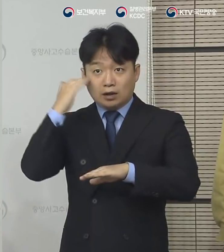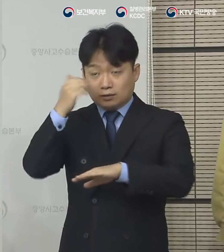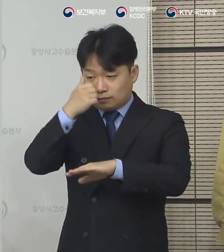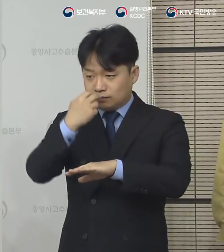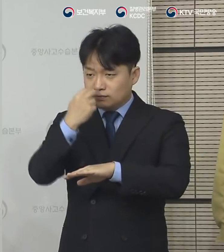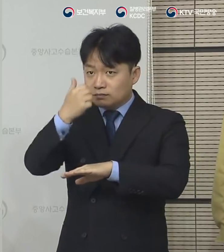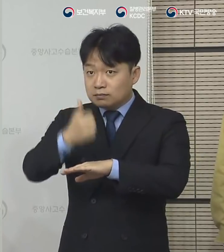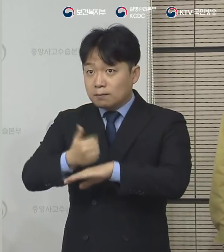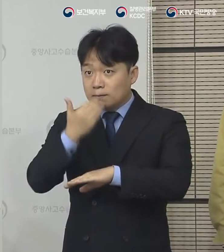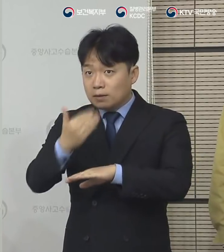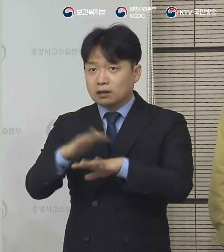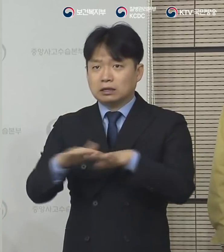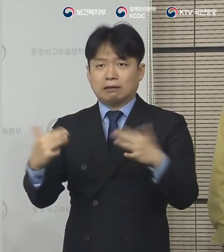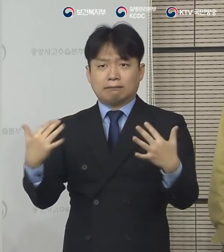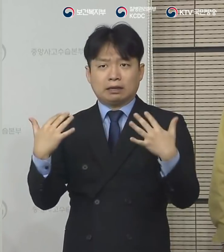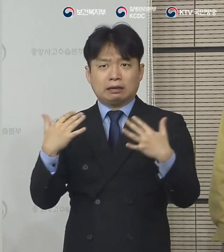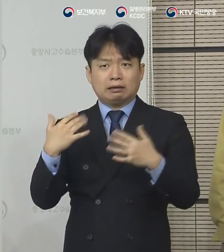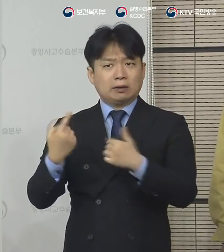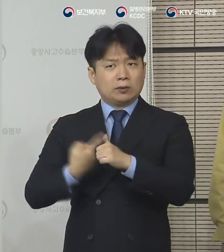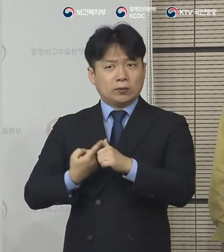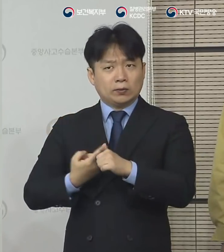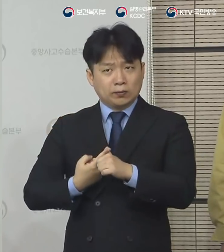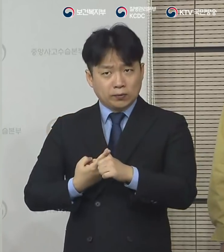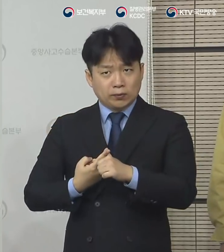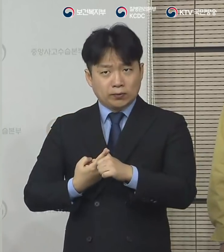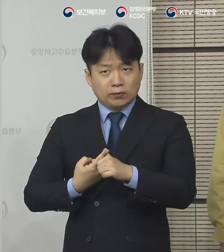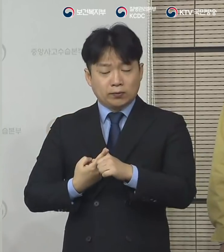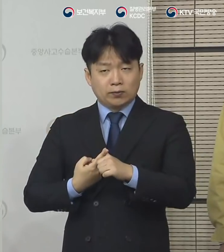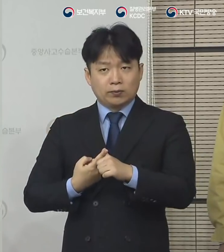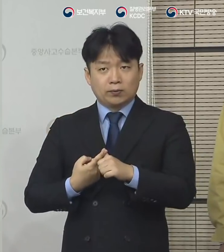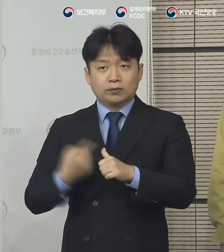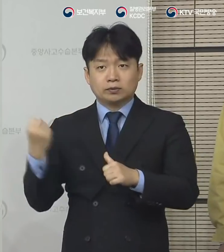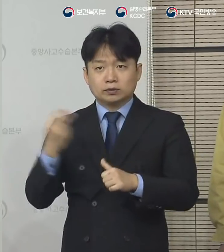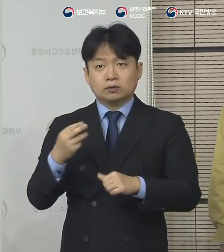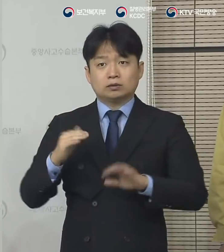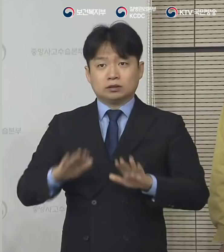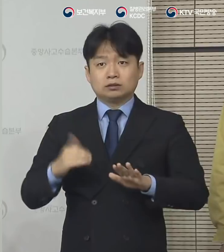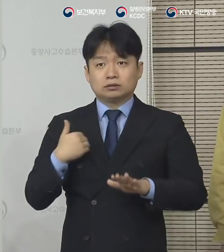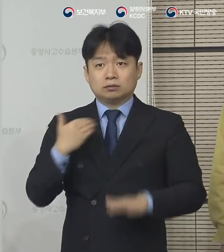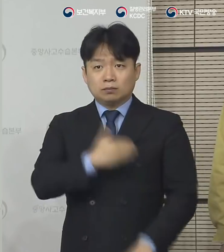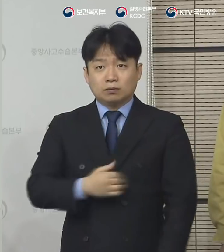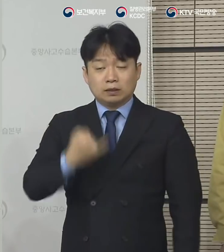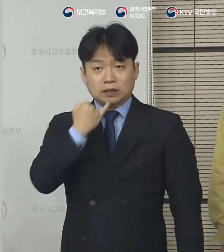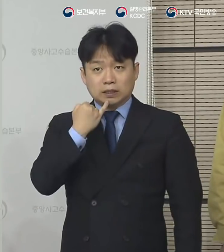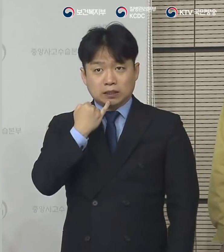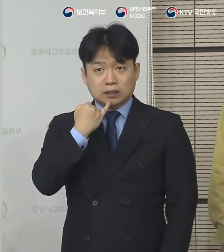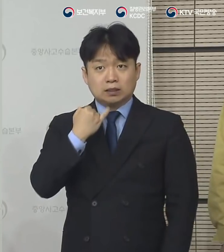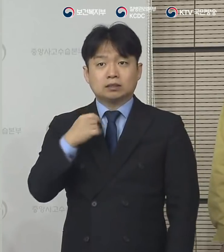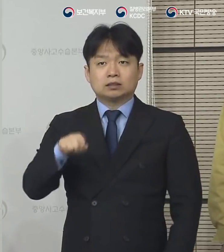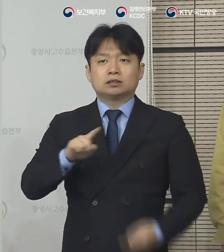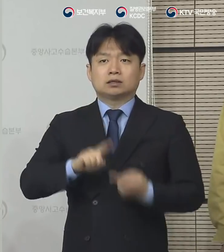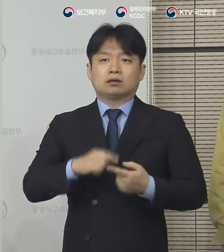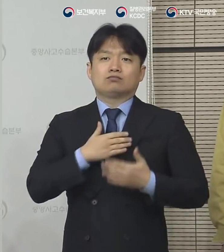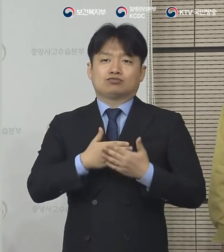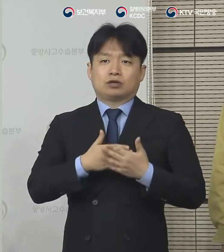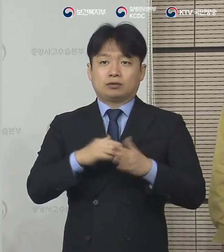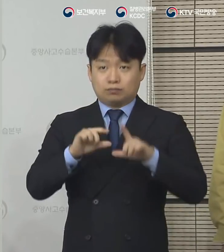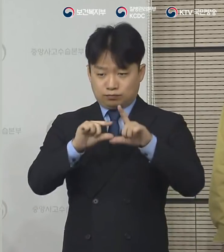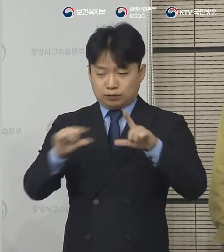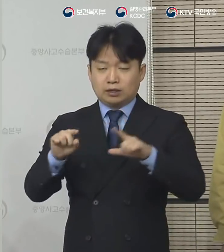사람들의 시선이라든지 어떤 편견 또 본인 스스로가 과연 안전한 것인지 이런 것에 대한 불안감이 주로